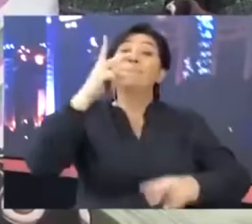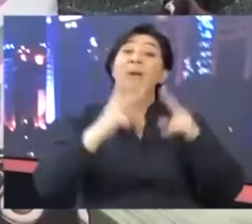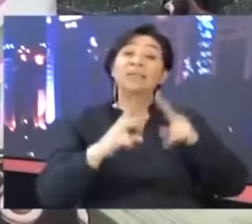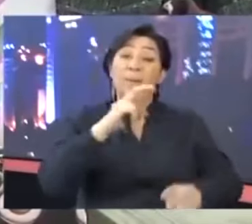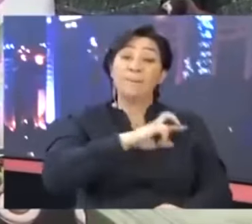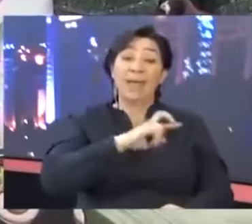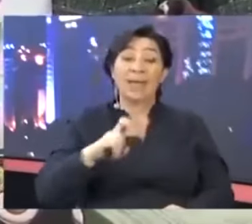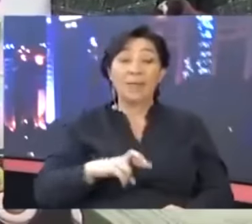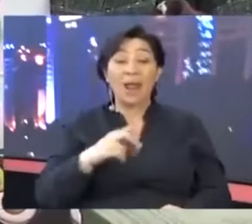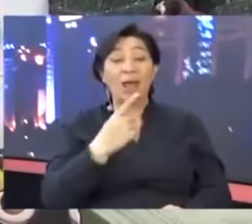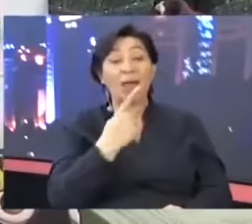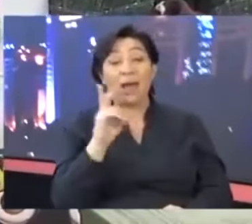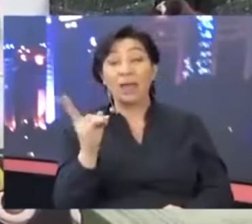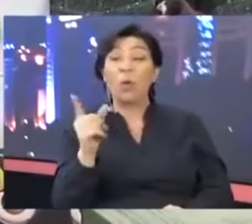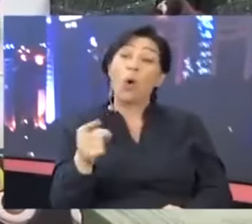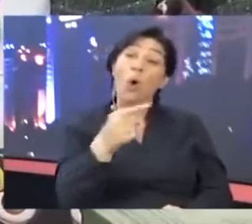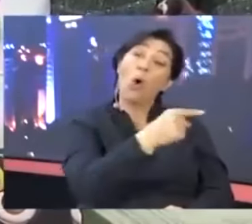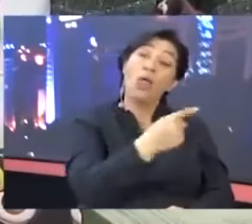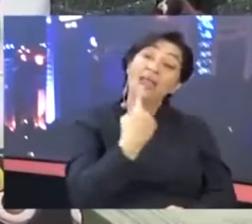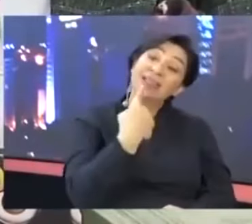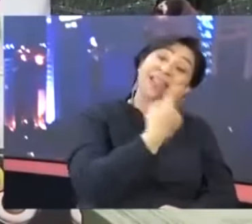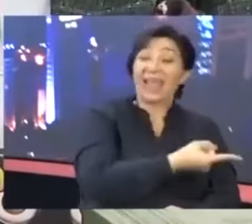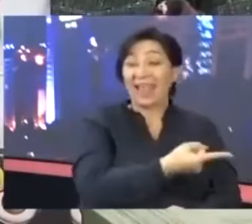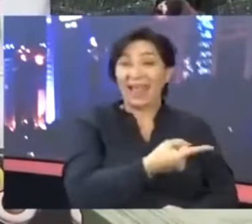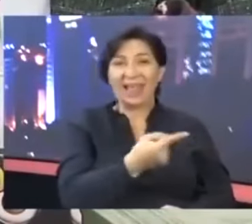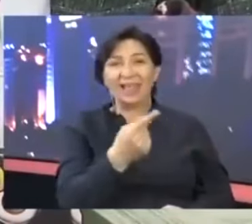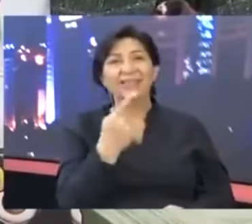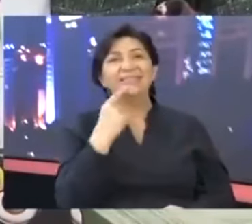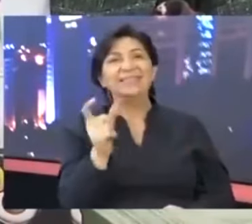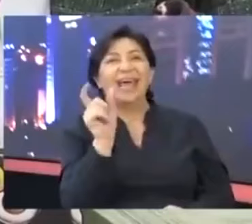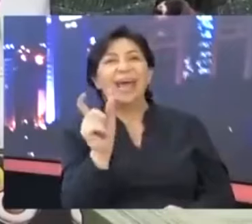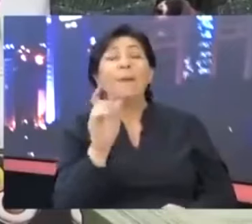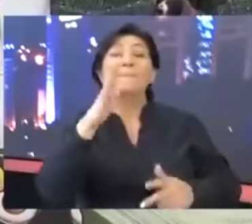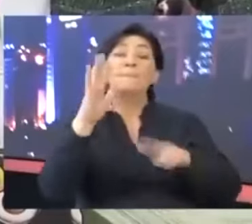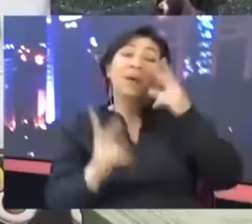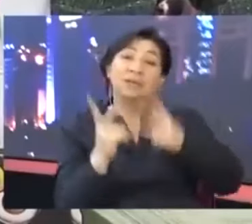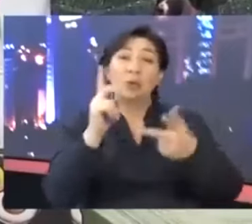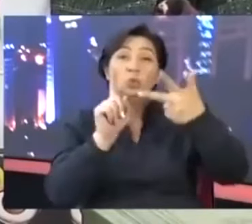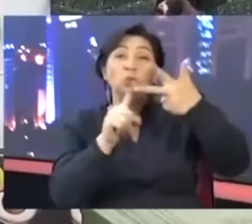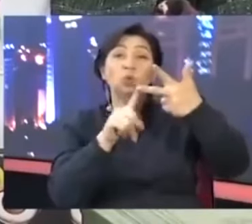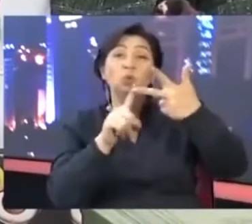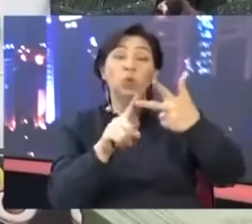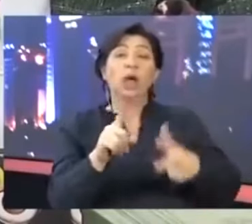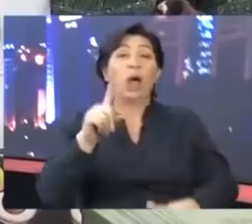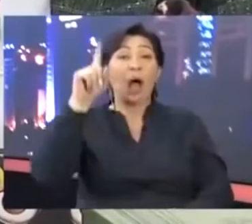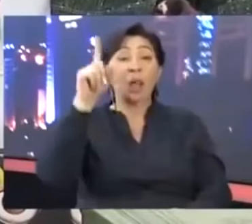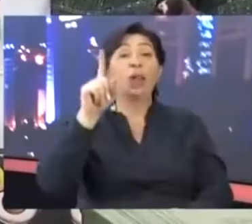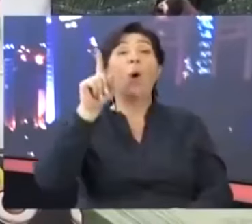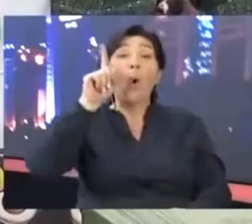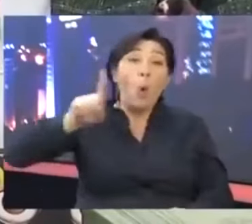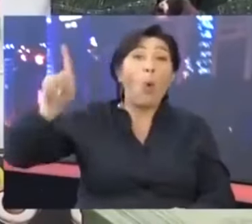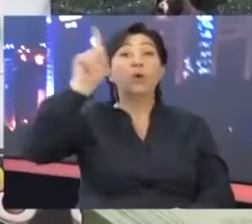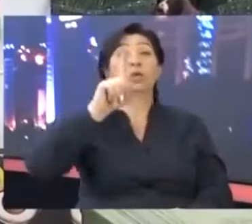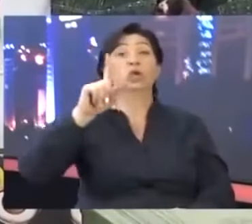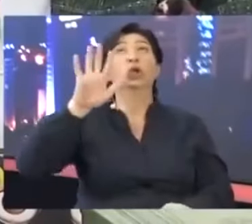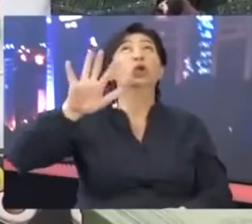ağzından işte hitap olarak ona deki diye hitaplar yaptırılır bazen üncü şahıs olarak işte Allah o ki gökleri ve